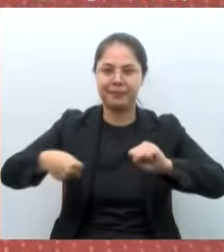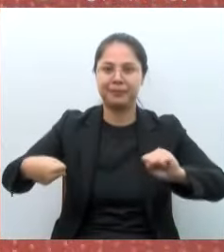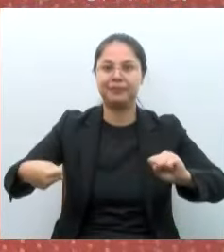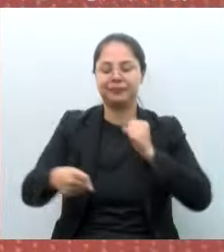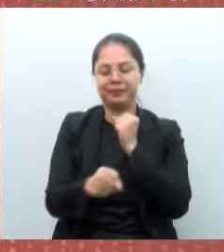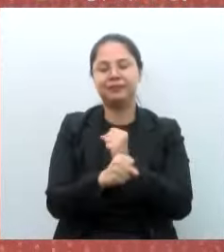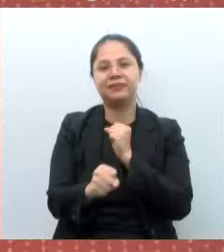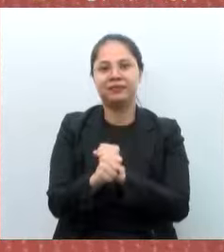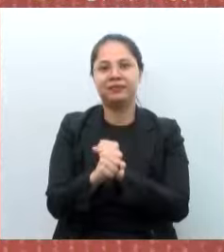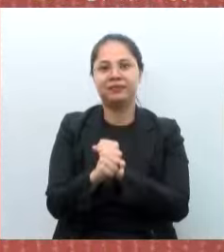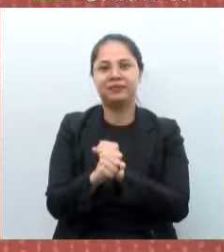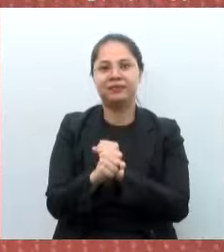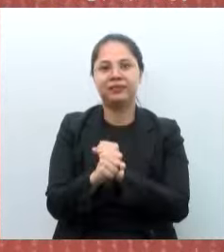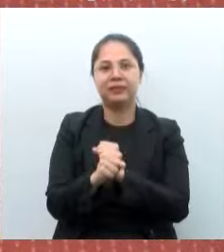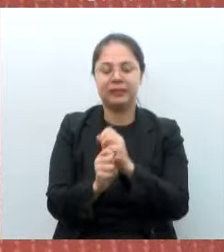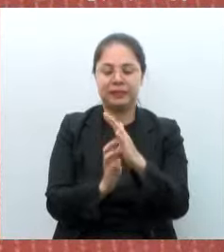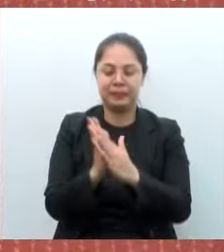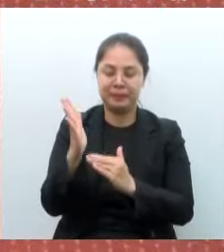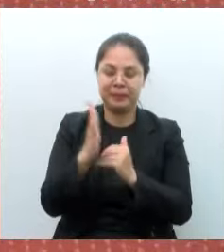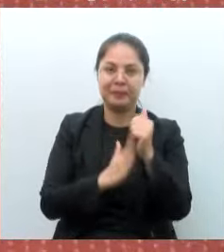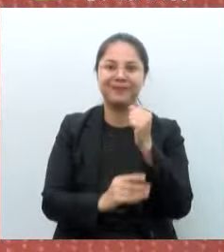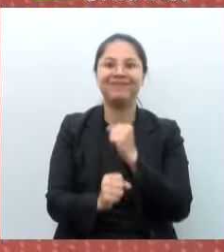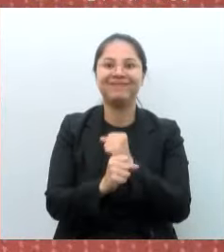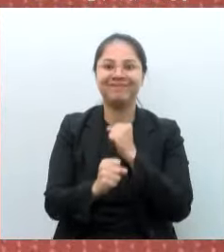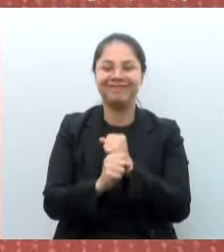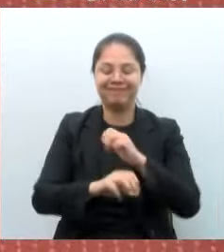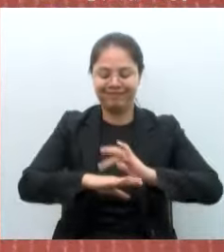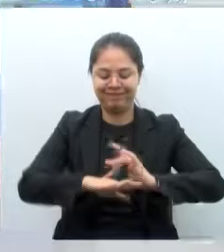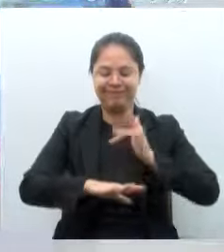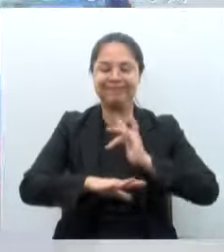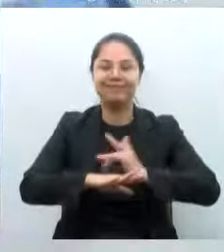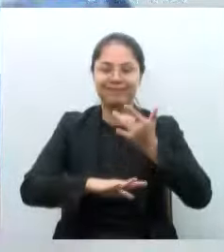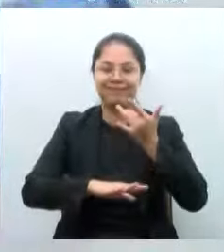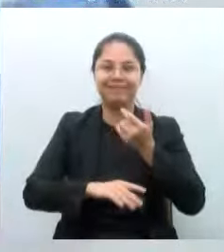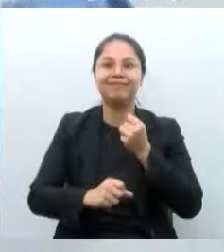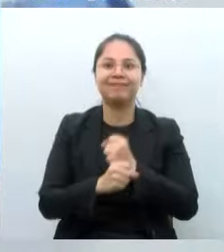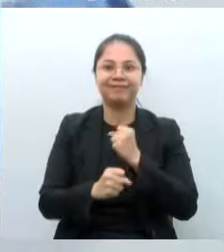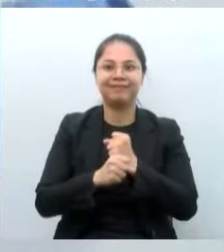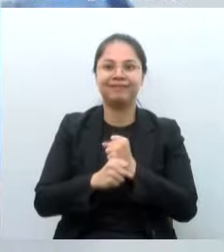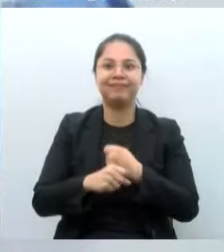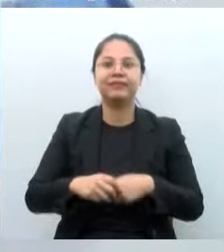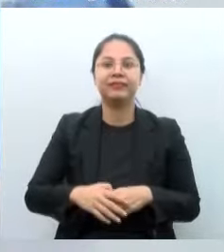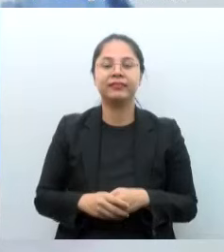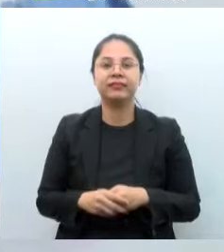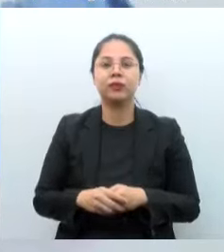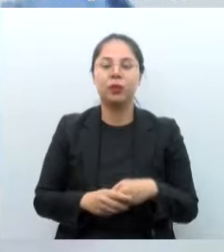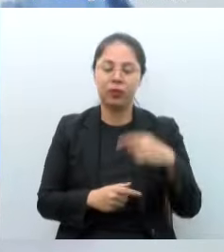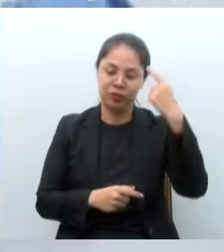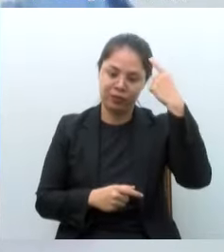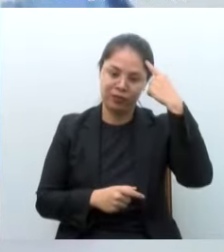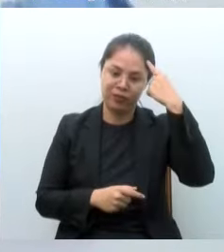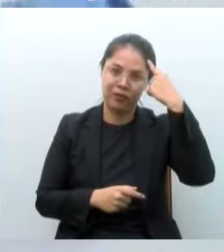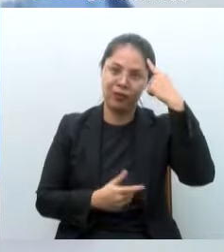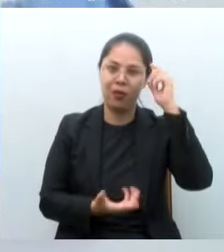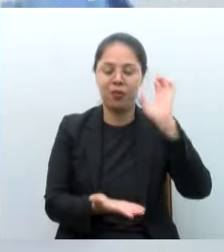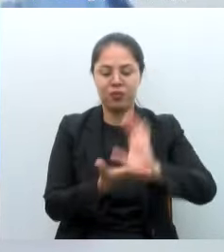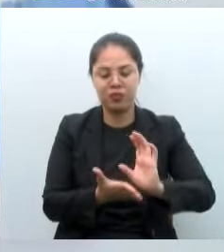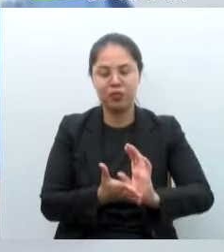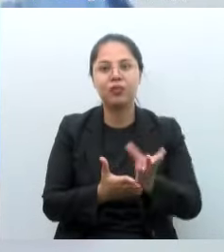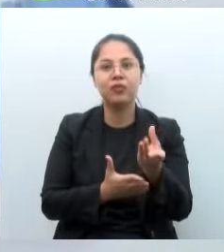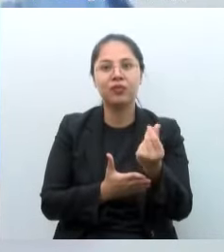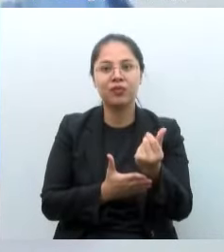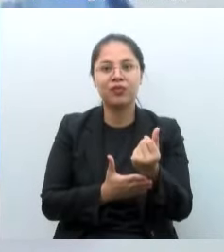ดย้อมการสกัดสีจากสีธรรมชาตินะคะแล้วก็รู้เกี่ยวกับการคิดต้นทุนก